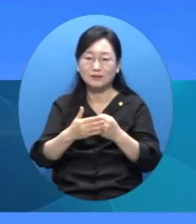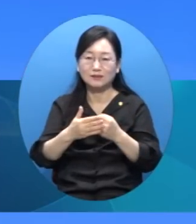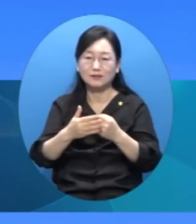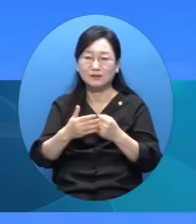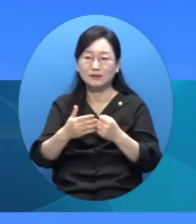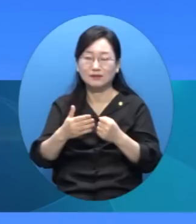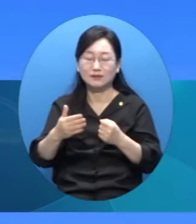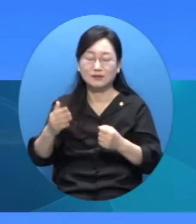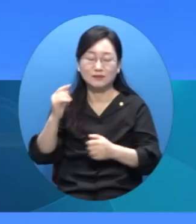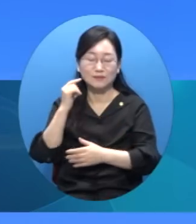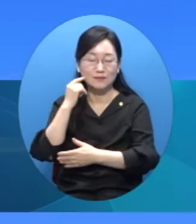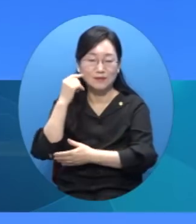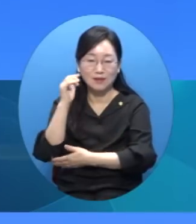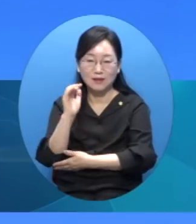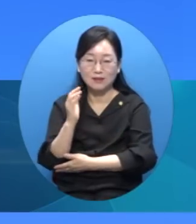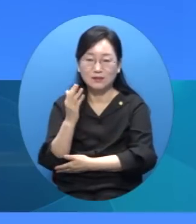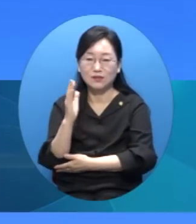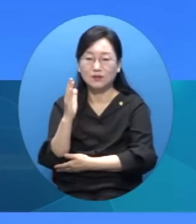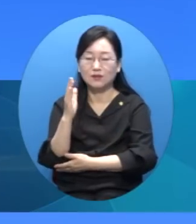주시나니